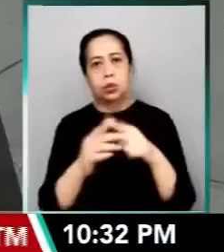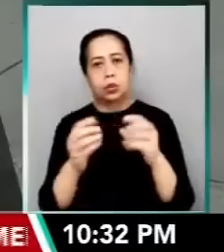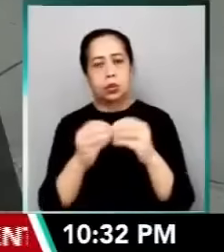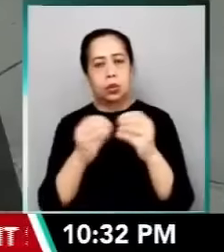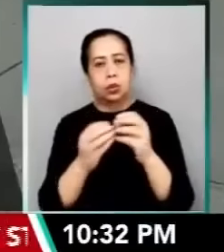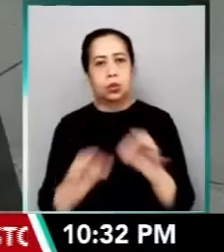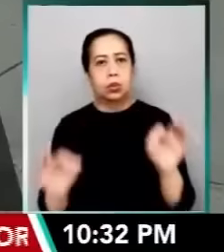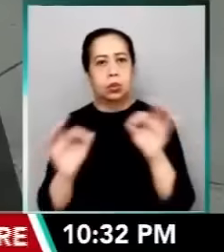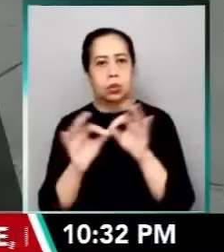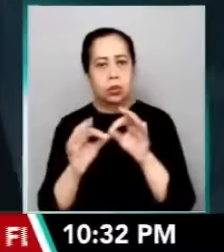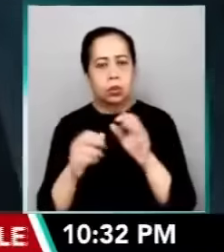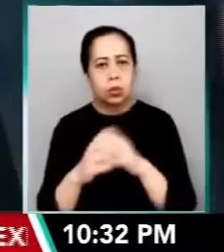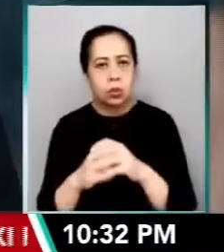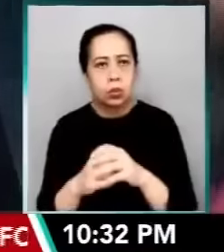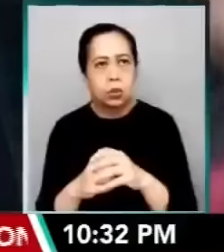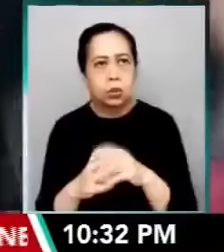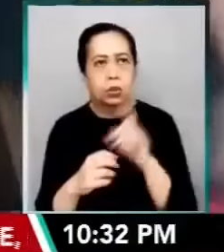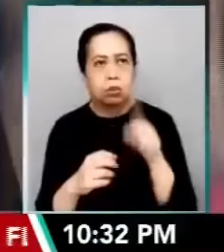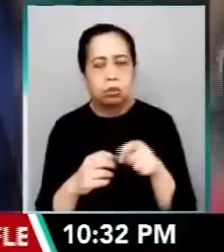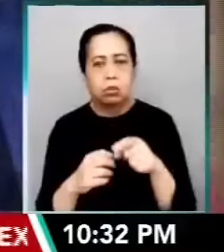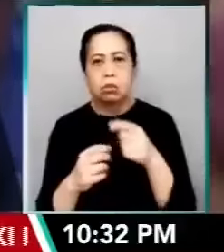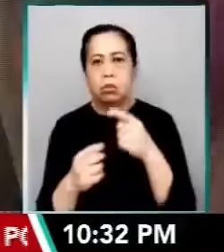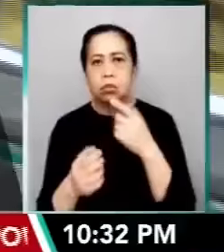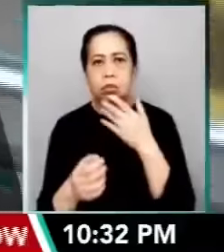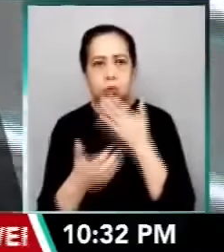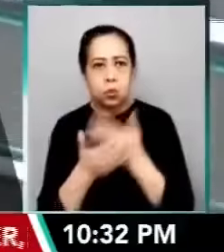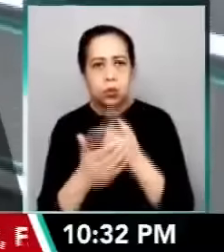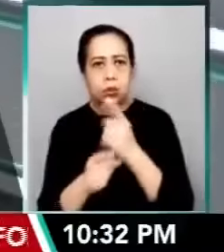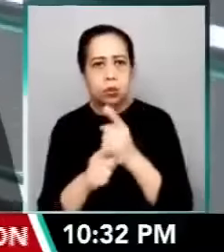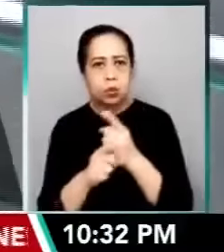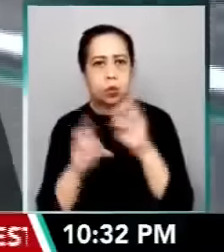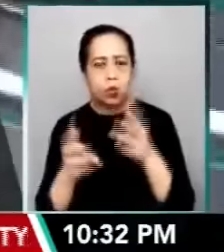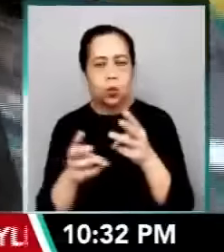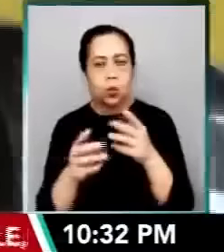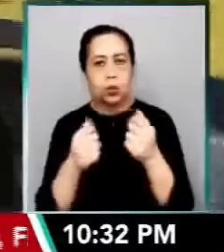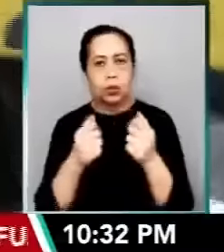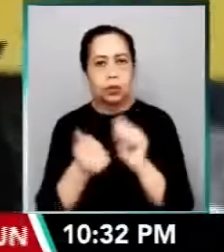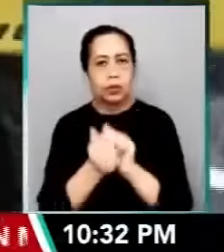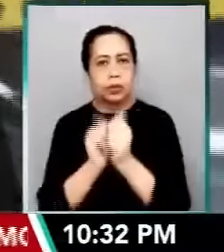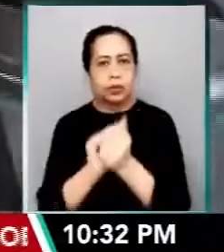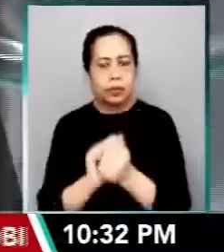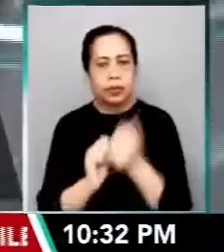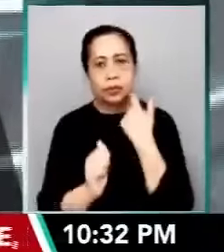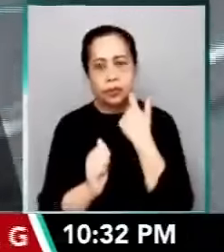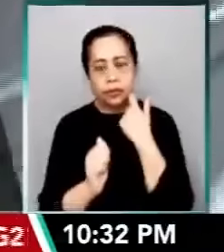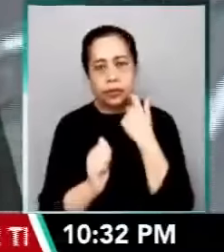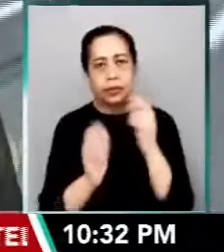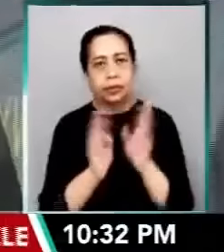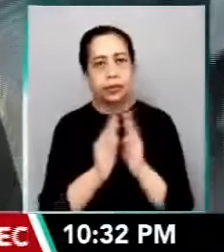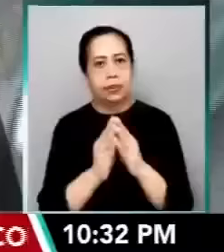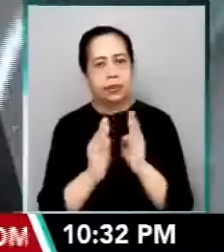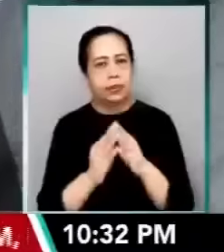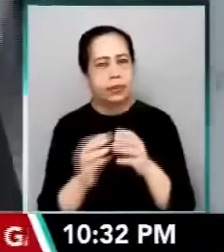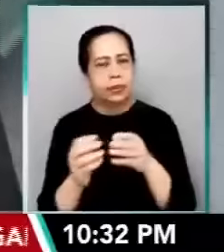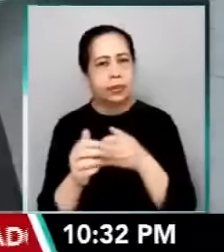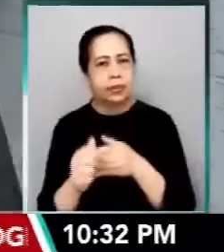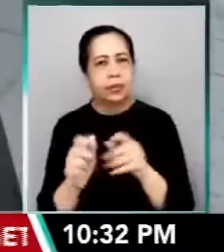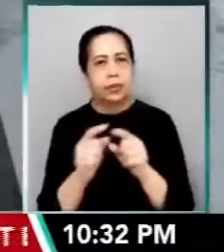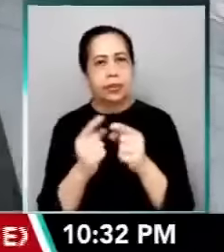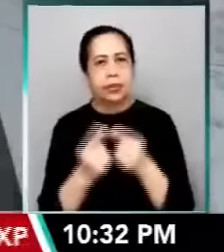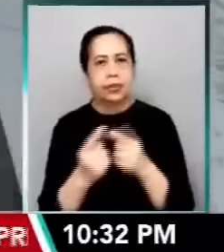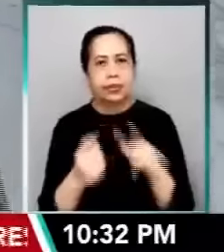mabigat sa bulsa ang transition. Kanina, pinulong ng LTFRB ang ilang transport group. Pinapadalo rin sila sa pagdinig ng